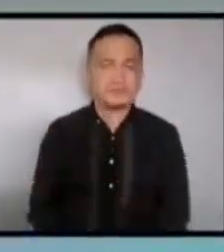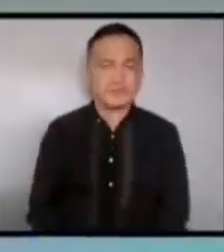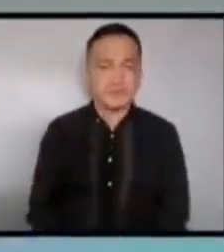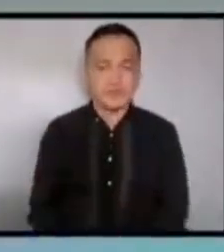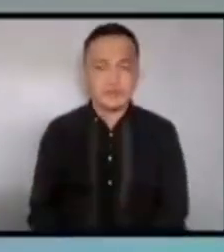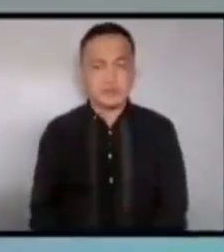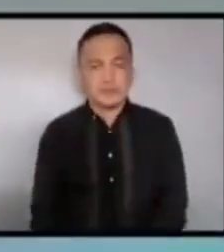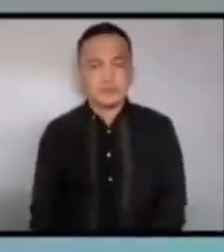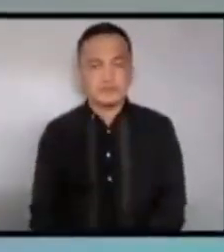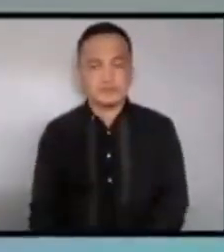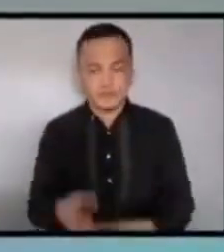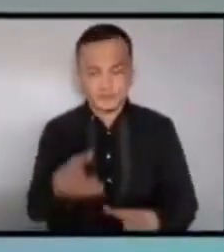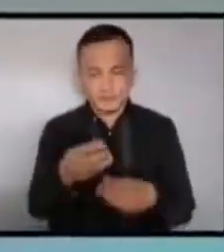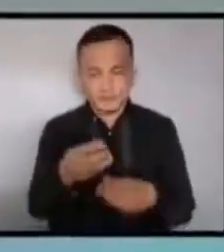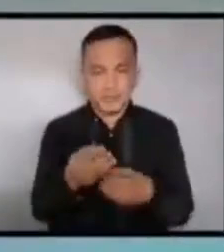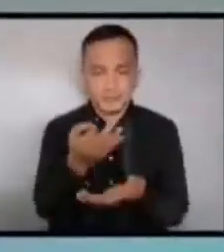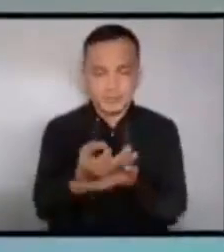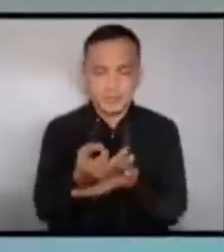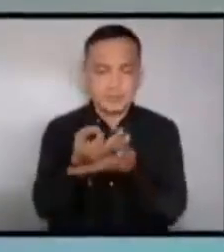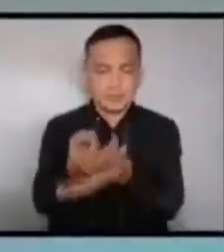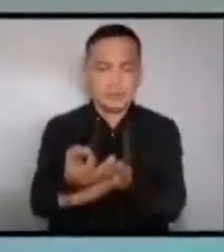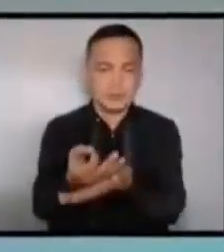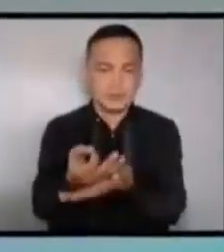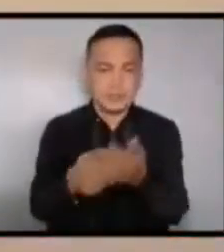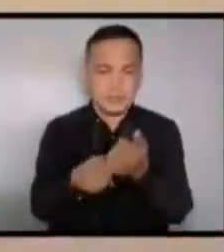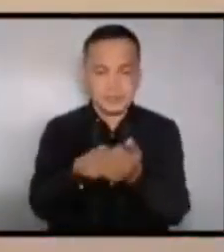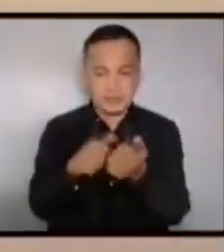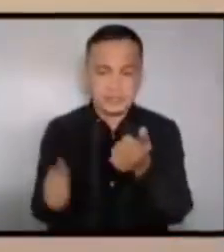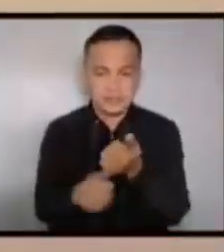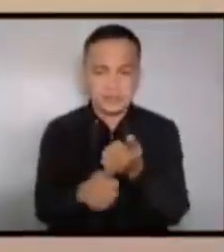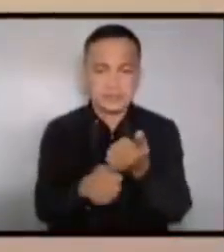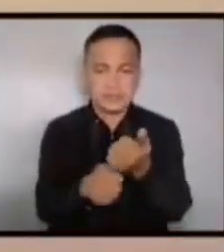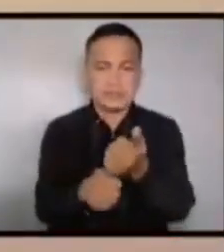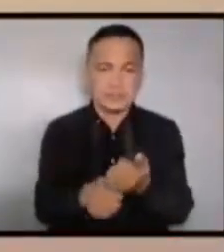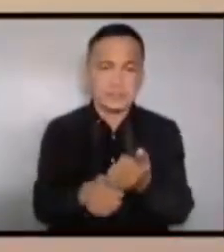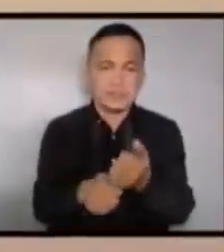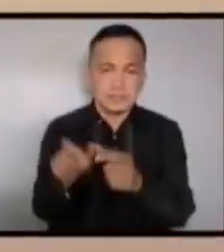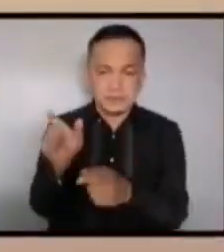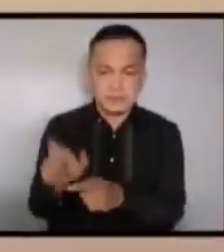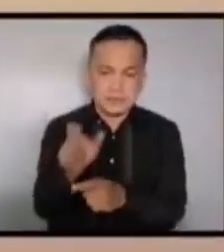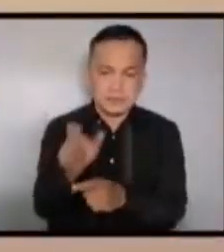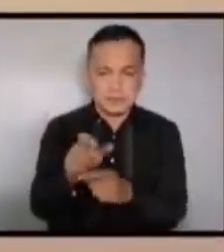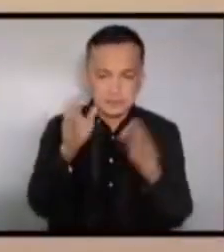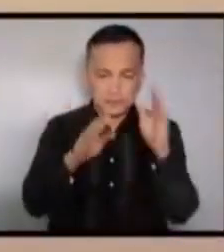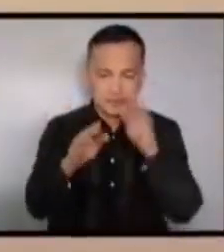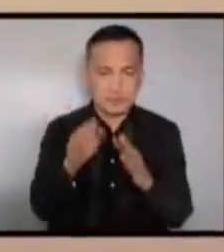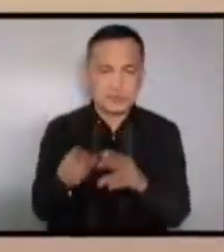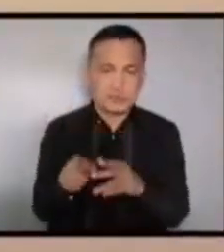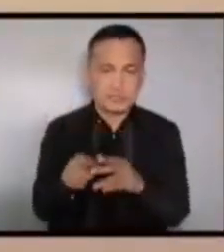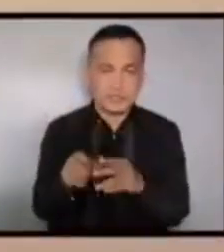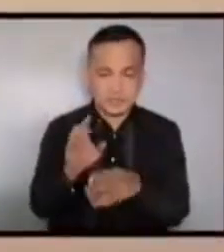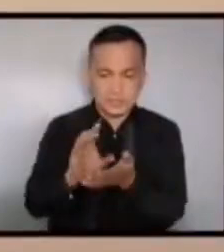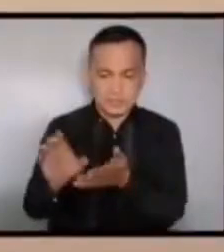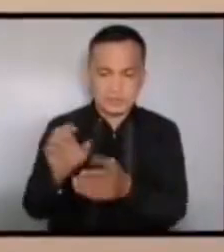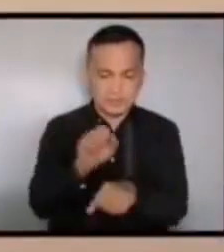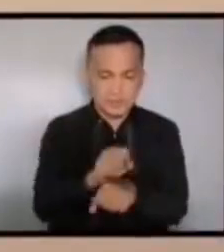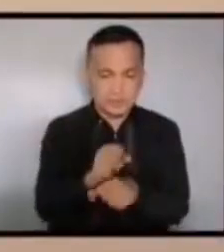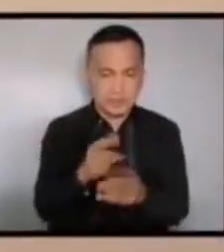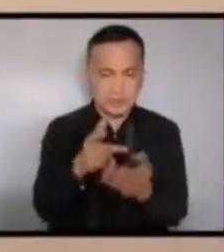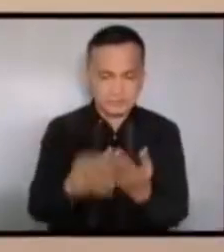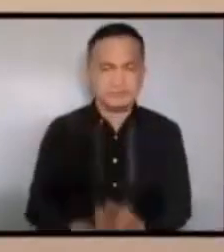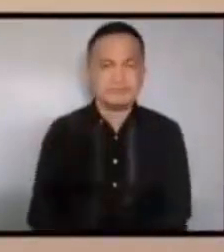financial assistance sa ilalim ng assistance to individuals in crisis situation at cash for work programs. Bukod dito ay meron